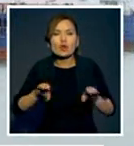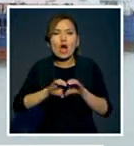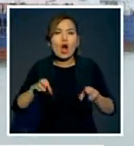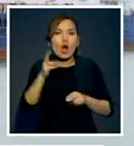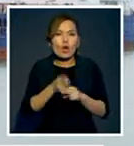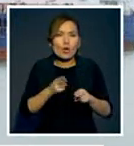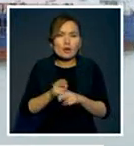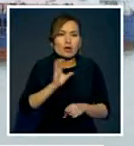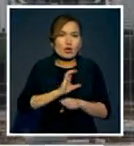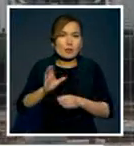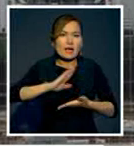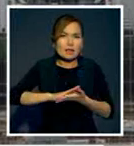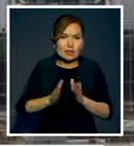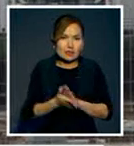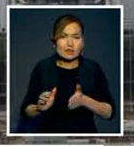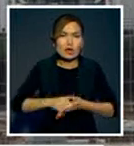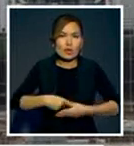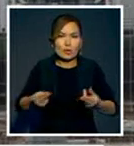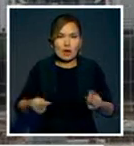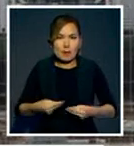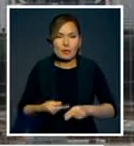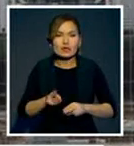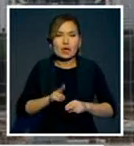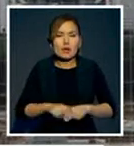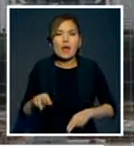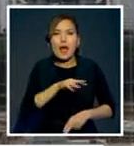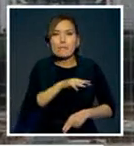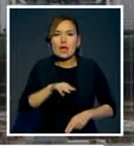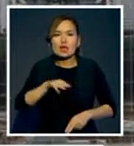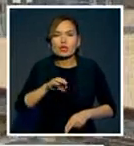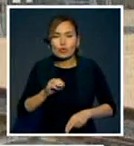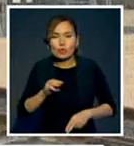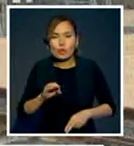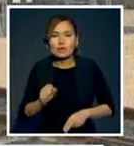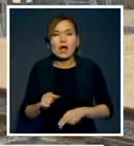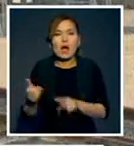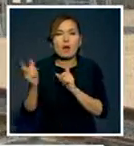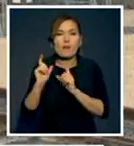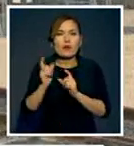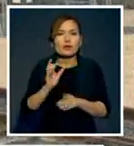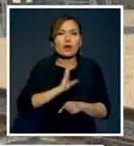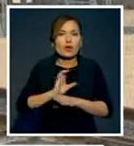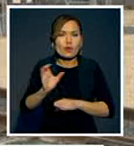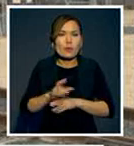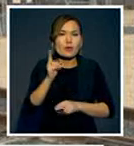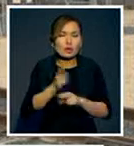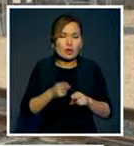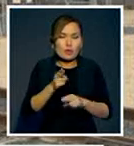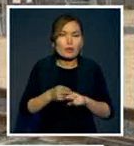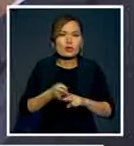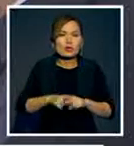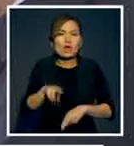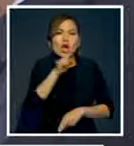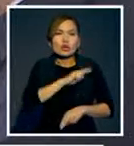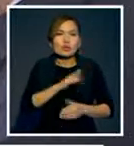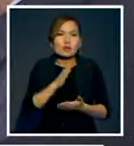жөнінде келіссөздер жүргізілуде. Жақында миллионыншы тонна жүк жөнелткен Құрық портындағы құрылыста қарқынды. 800